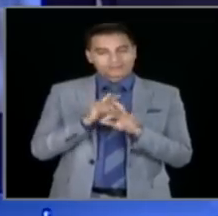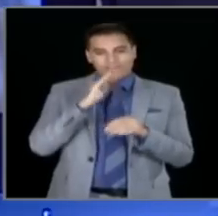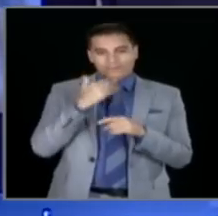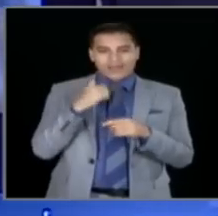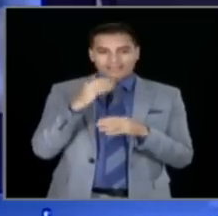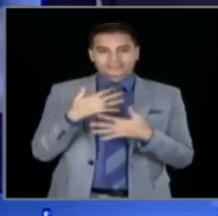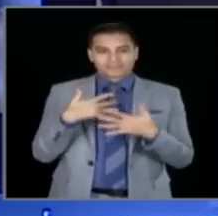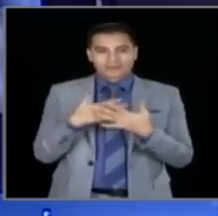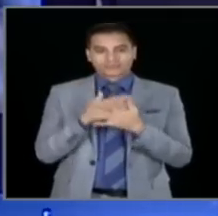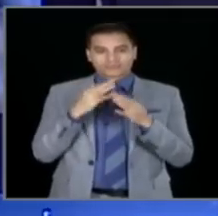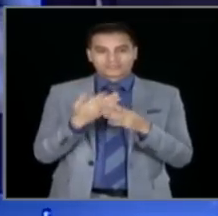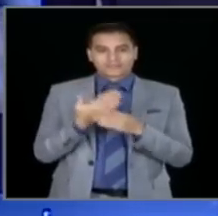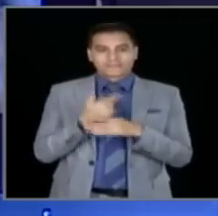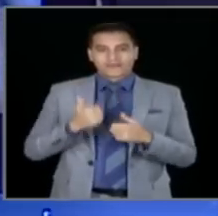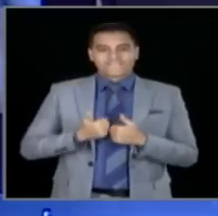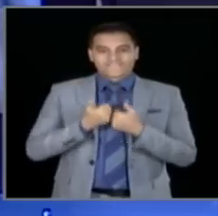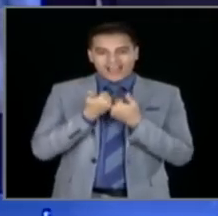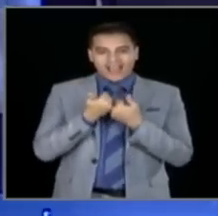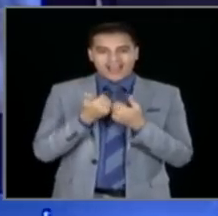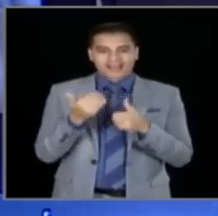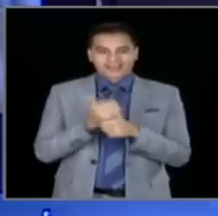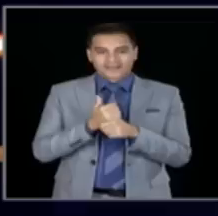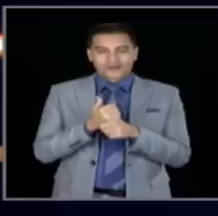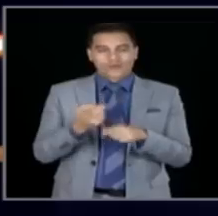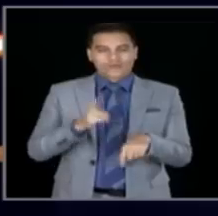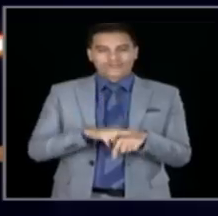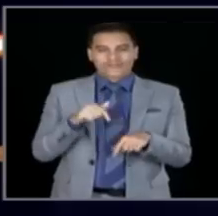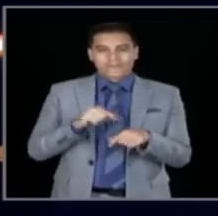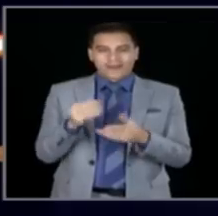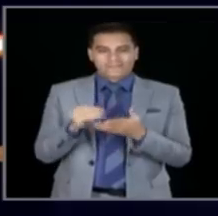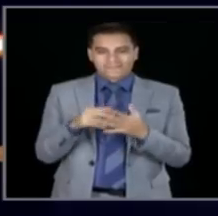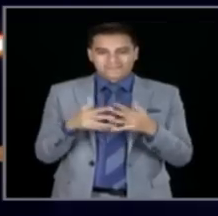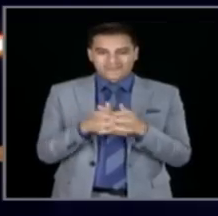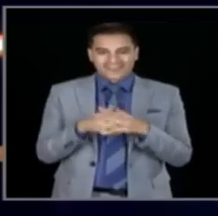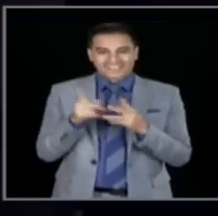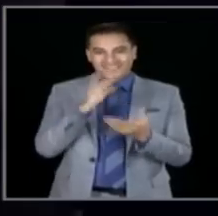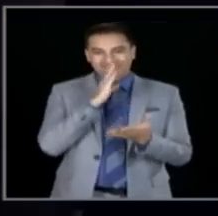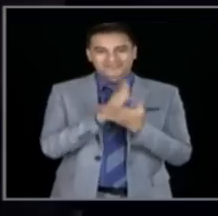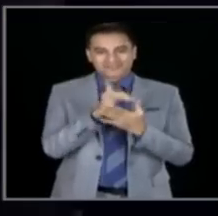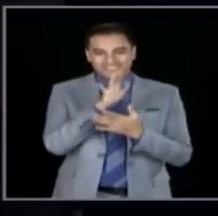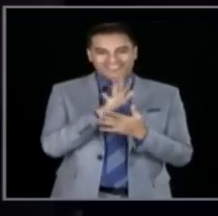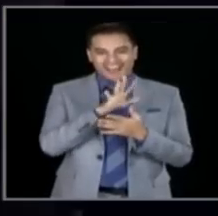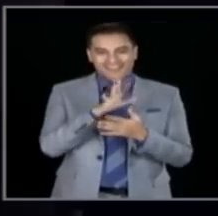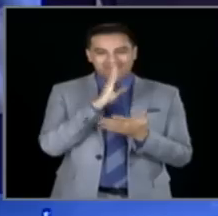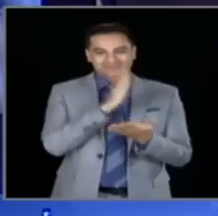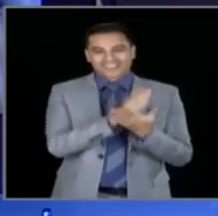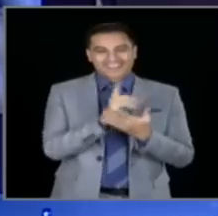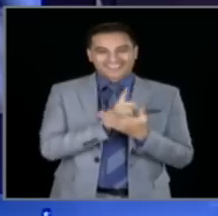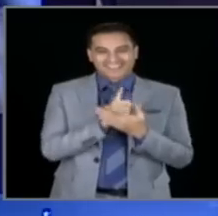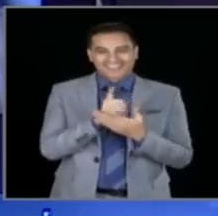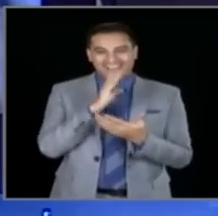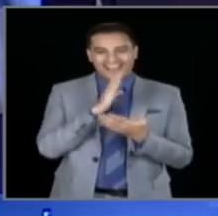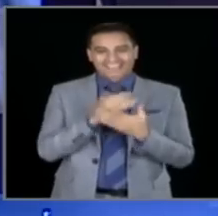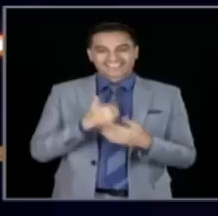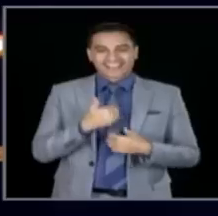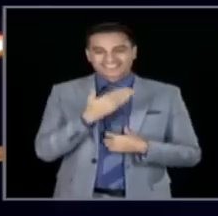واكيد مبسوط ان هي شاركتي في الحياه وشاركتي في البرنامج وشاركتي في كل حاجه. بص مش مصدقه. ده احساسه